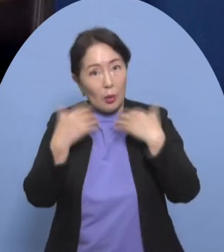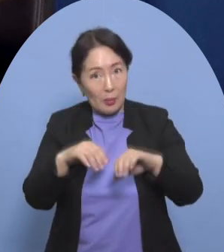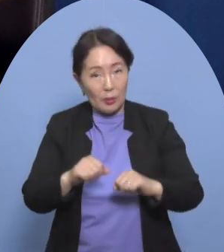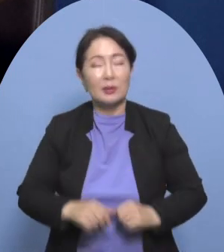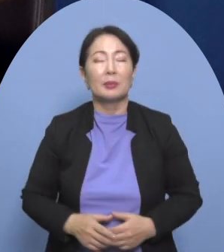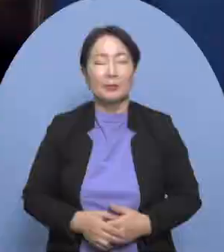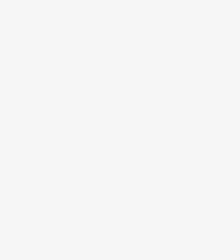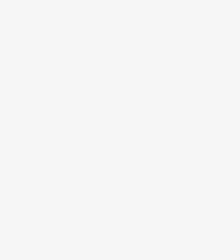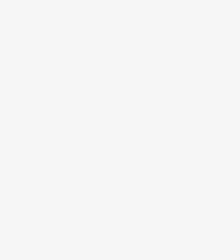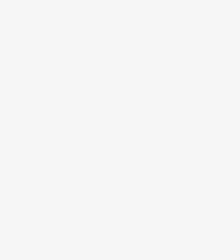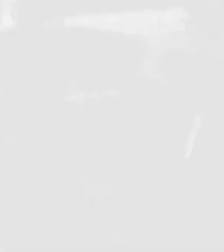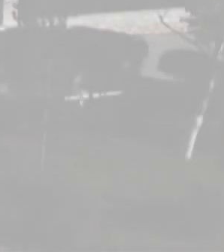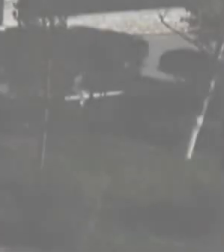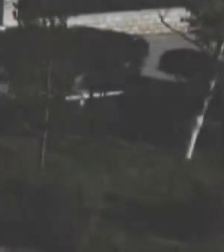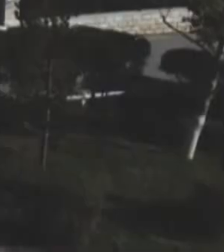хилцүүлгийг зохион байгуулсан юм аа.